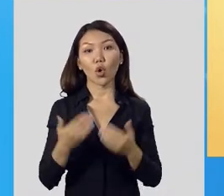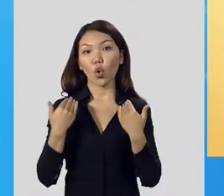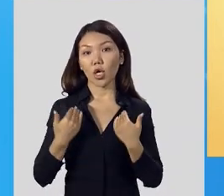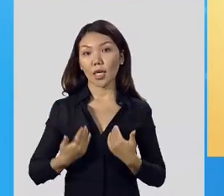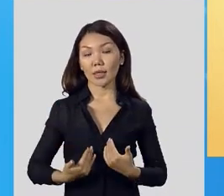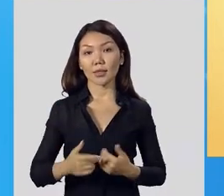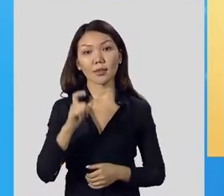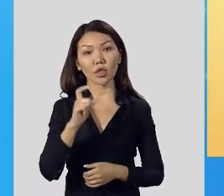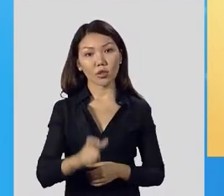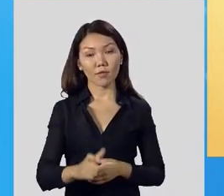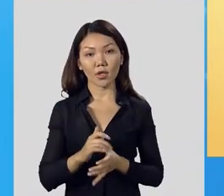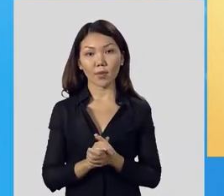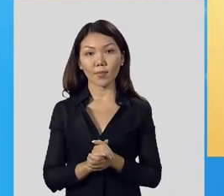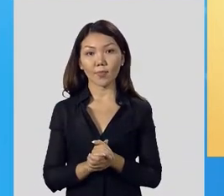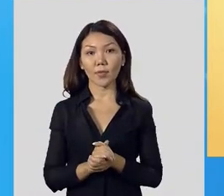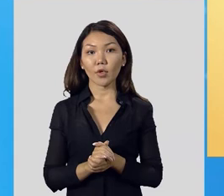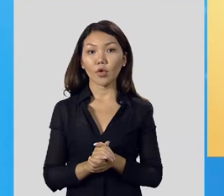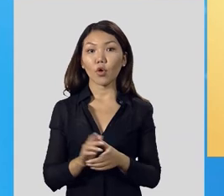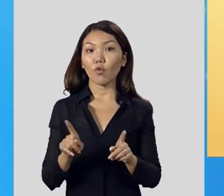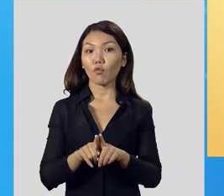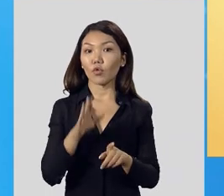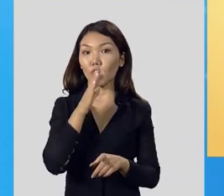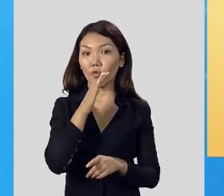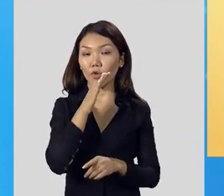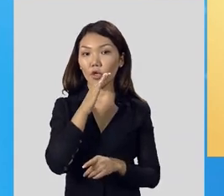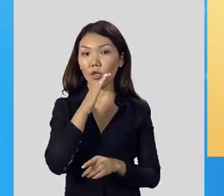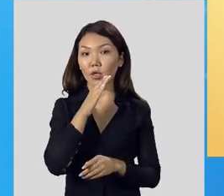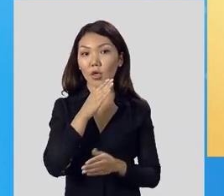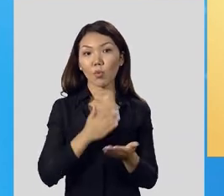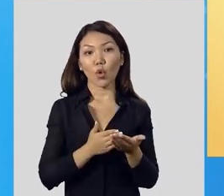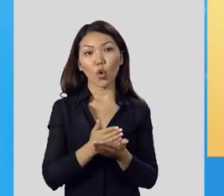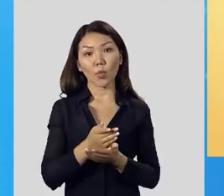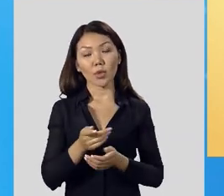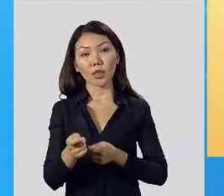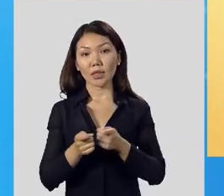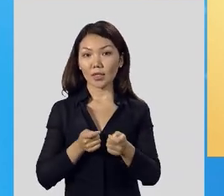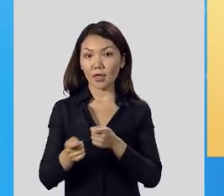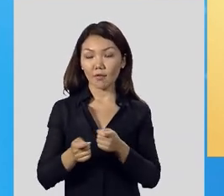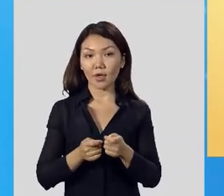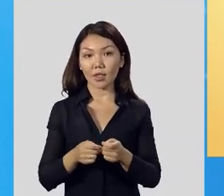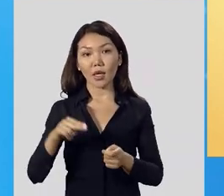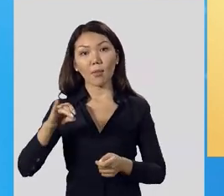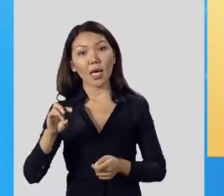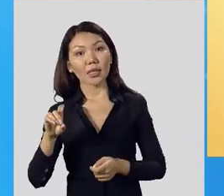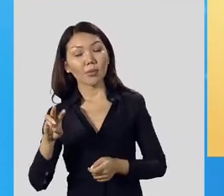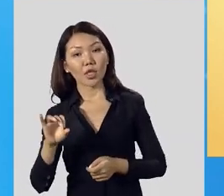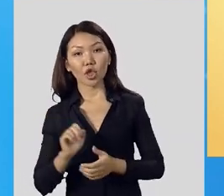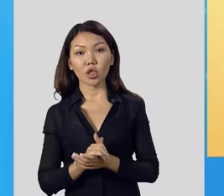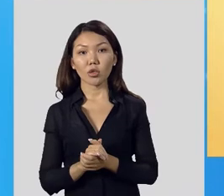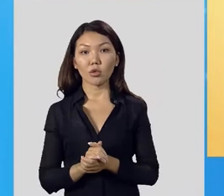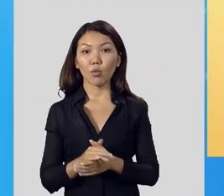тела человека. В то время как область иннервации парасимпатических волокон